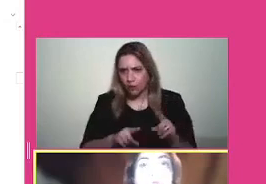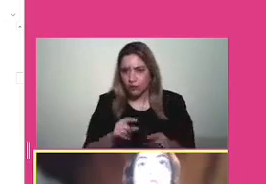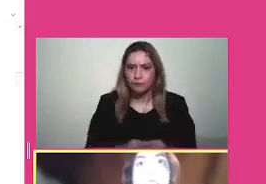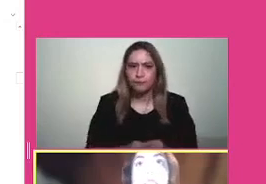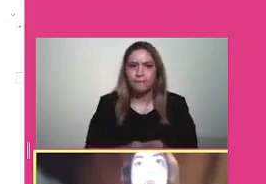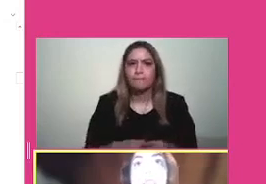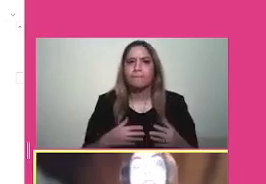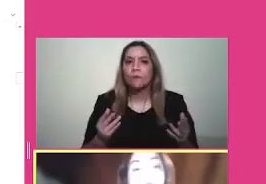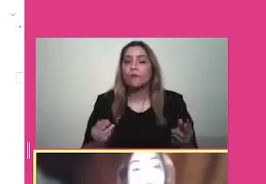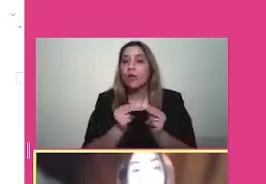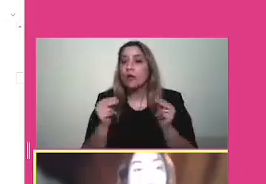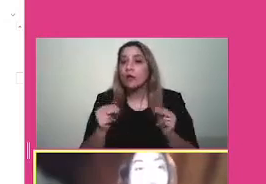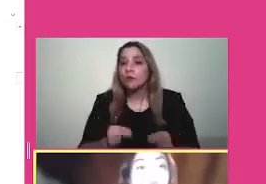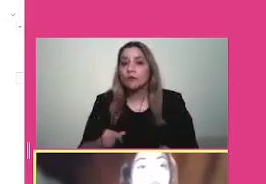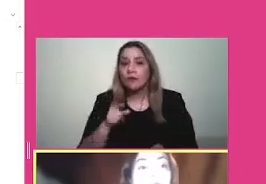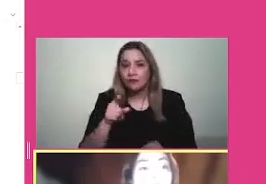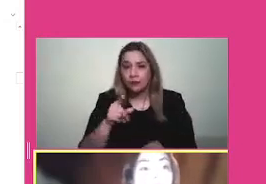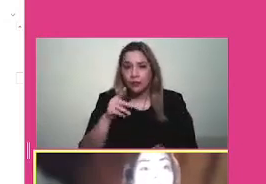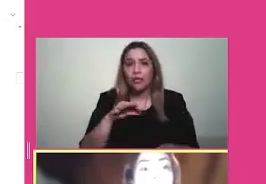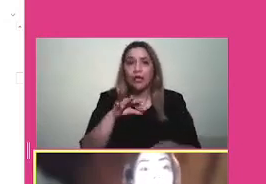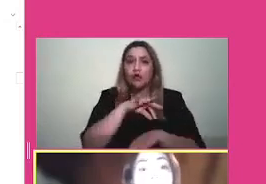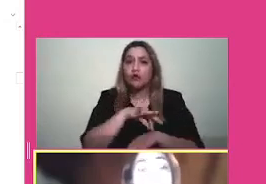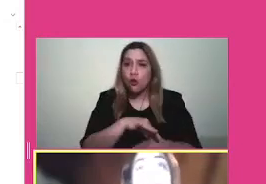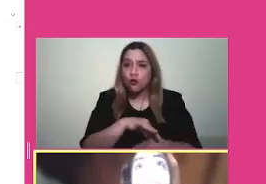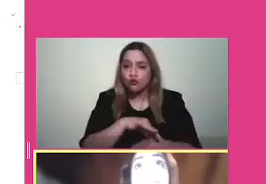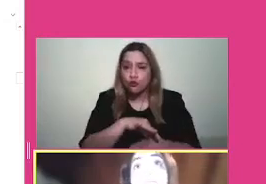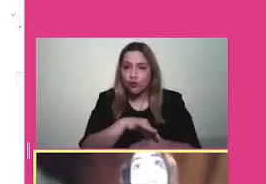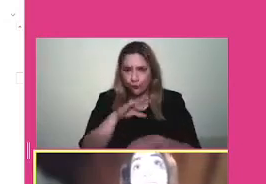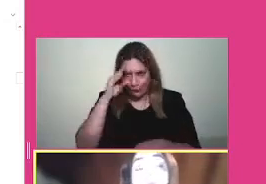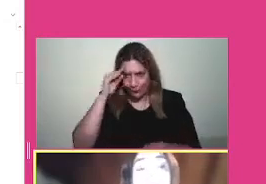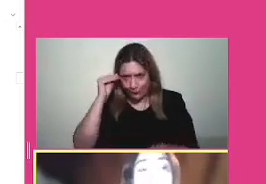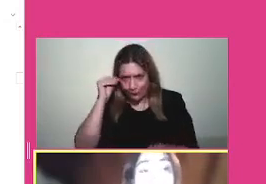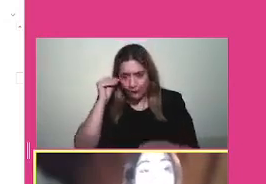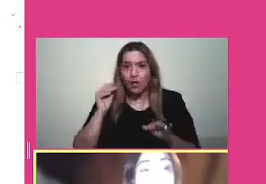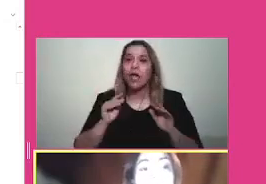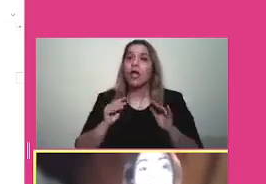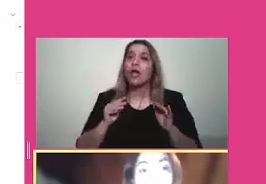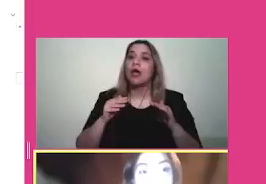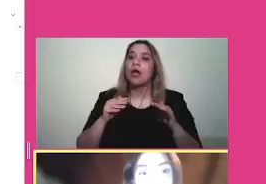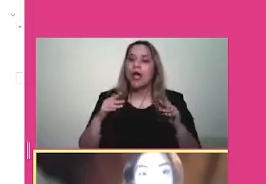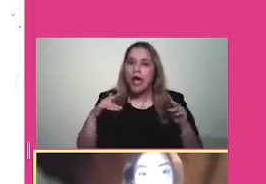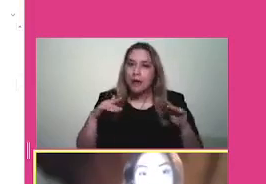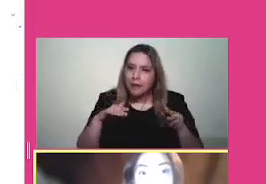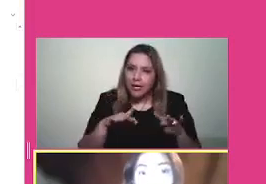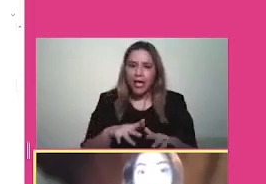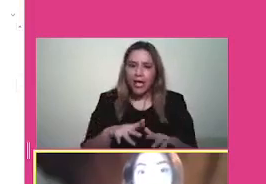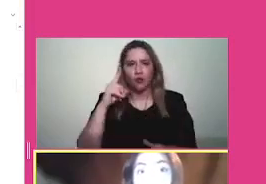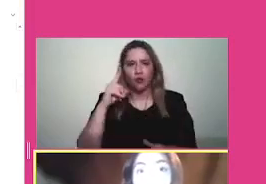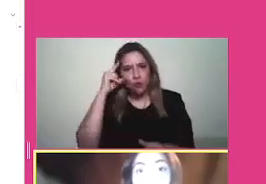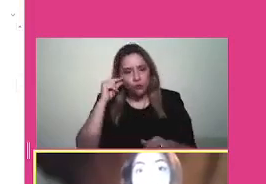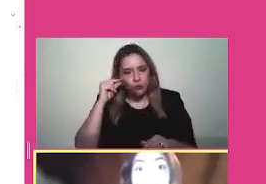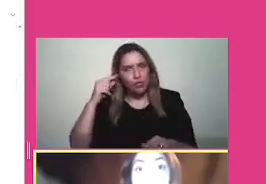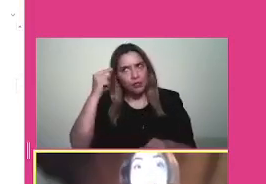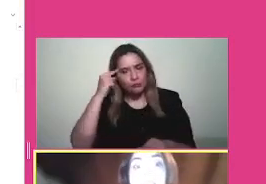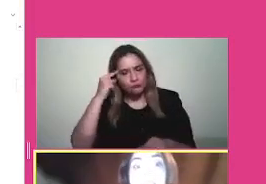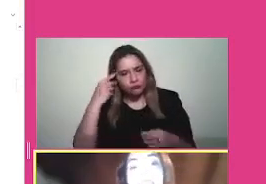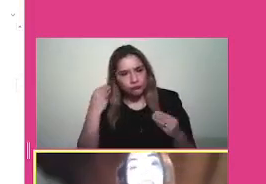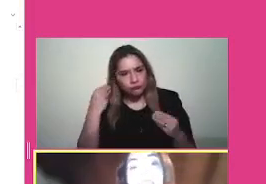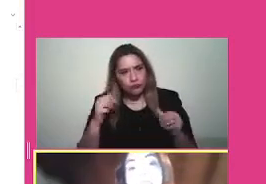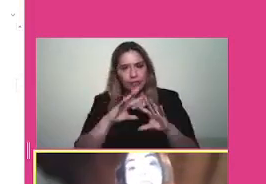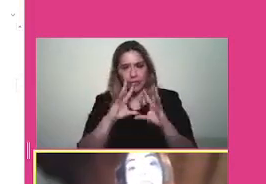Επομένως, πρόκειται για μία νόσο που μας επηρεάζει νοητικά γενικότερα.